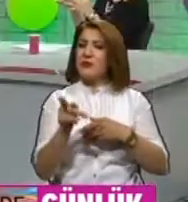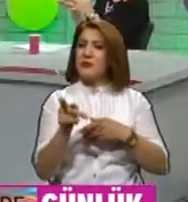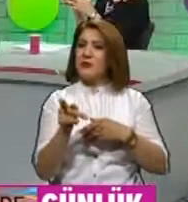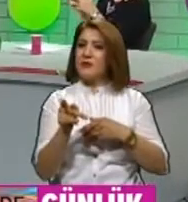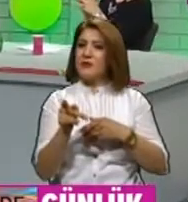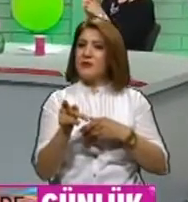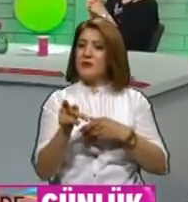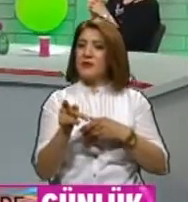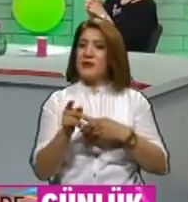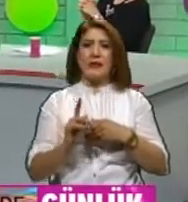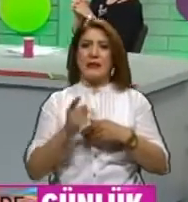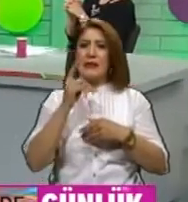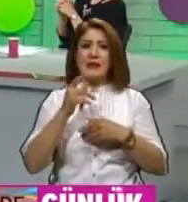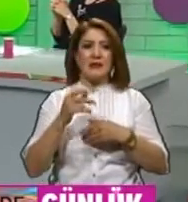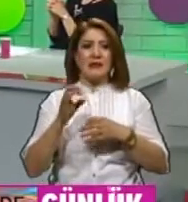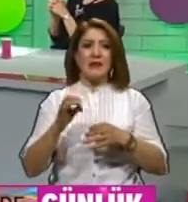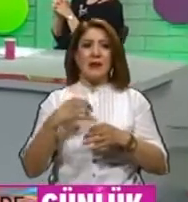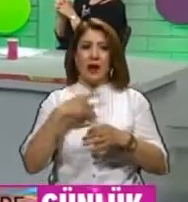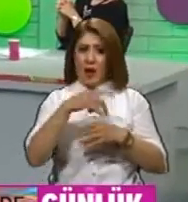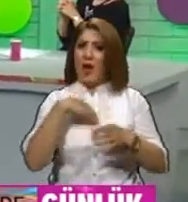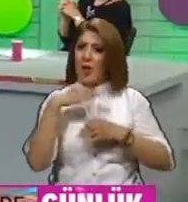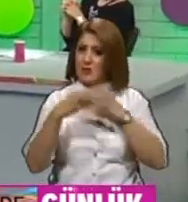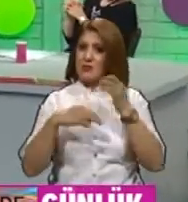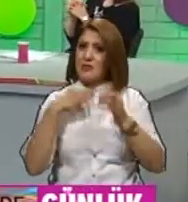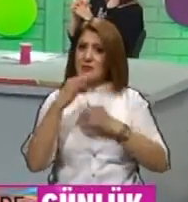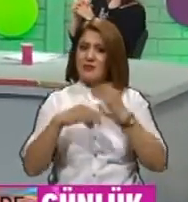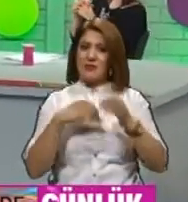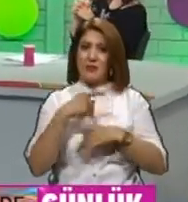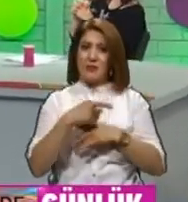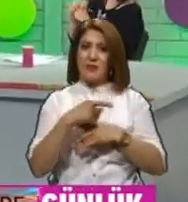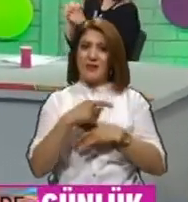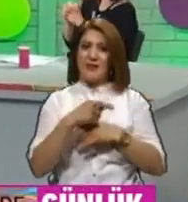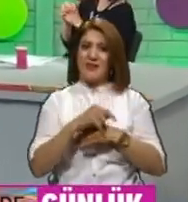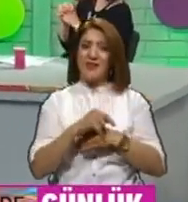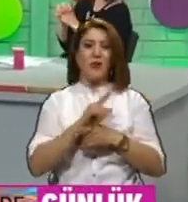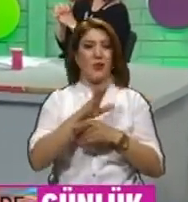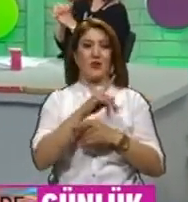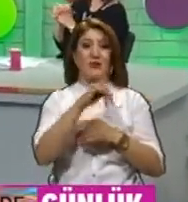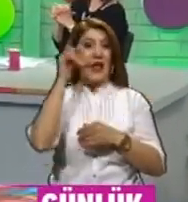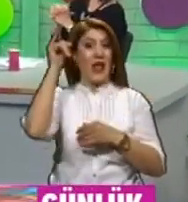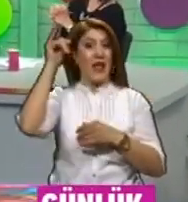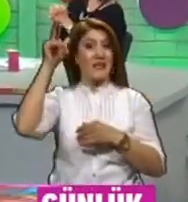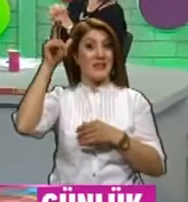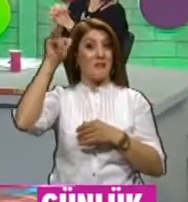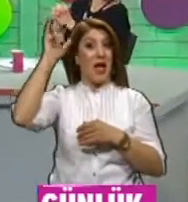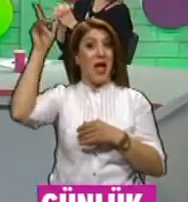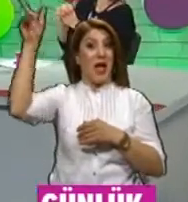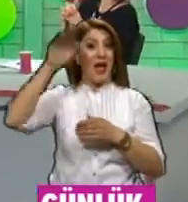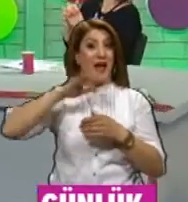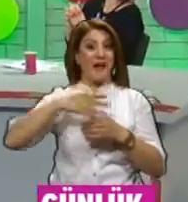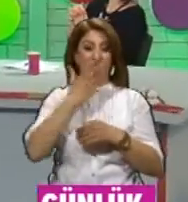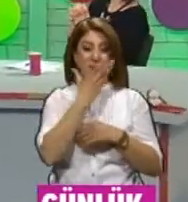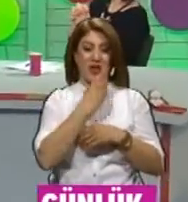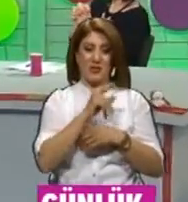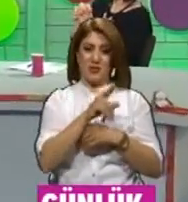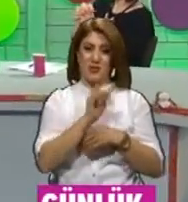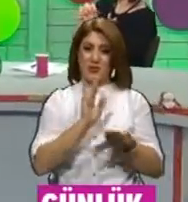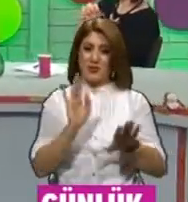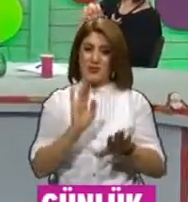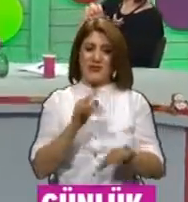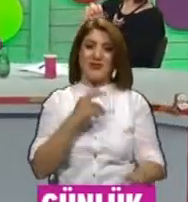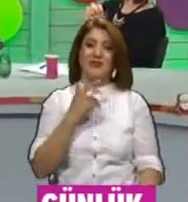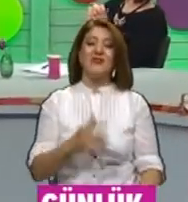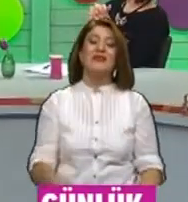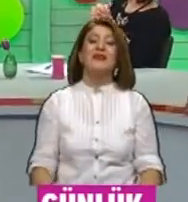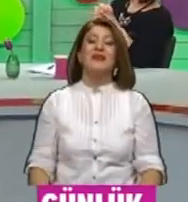surf ile? Evet. Aslında akrabayız da. Yok ben işte... siz Banderas'ın. Onunla da Mehmet Ali abiyle de akrabayız aynı tamam,